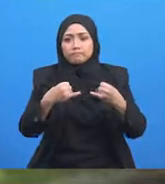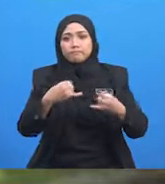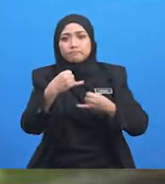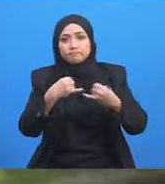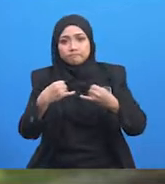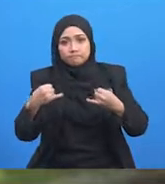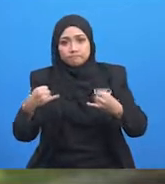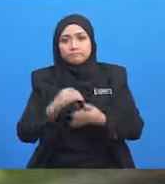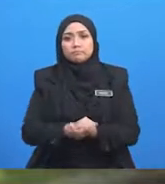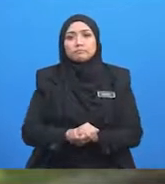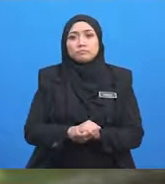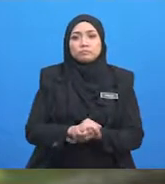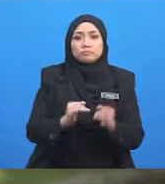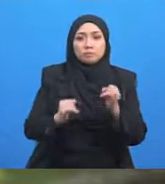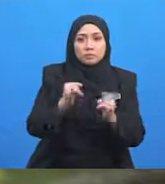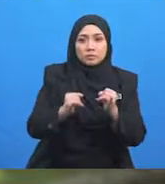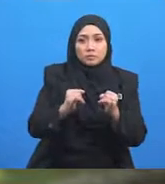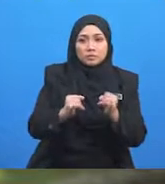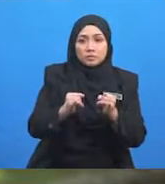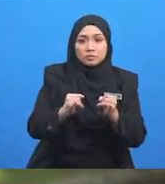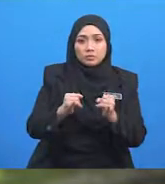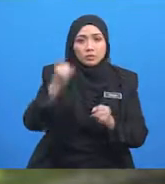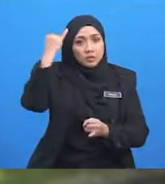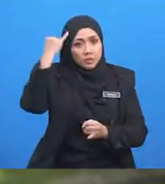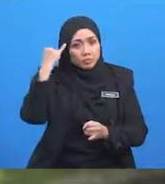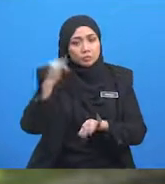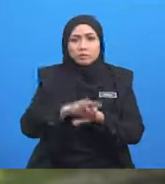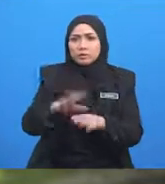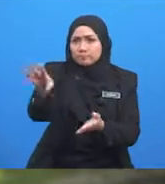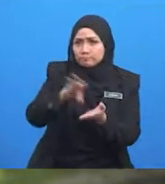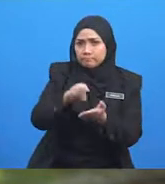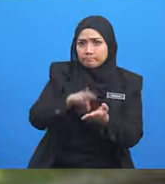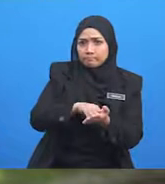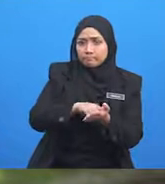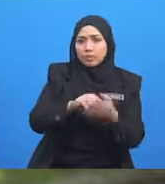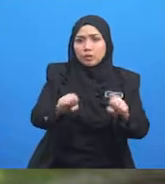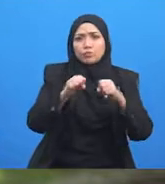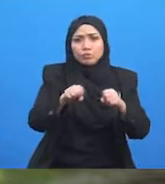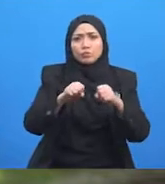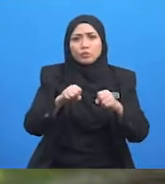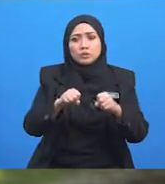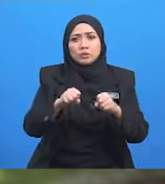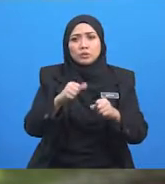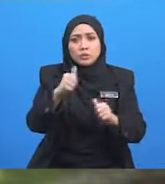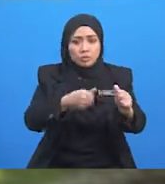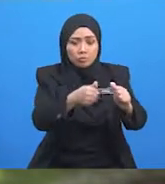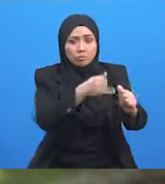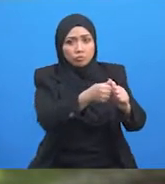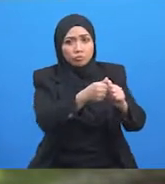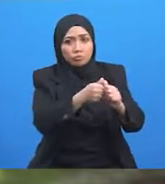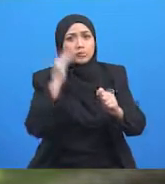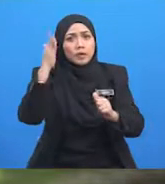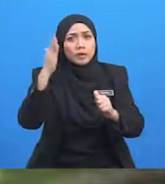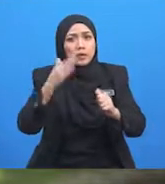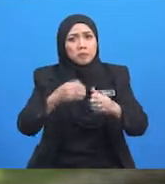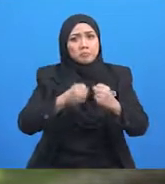Jika ilmu yang diburu tidak dicatat, kuda liar yang diburu akan